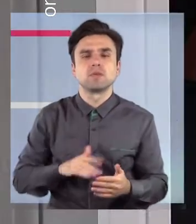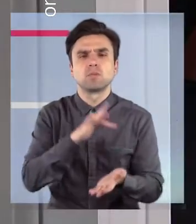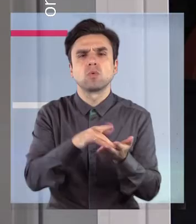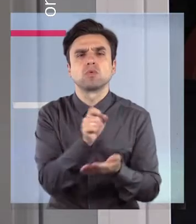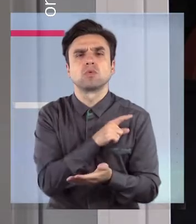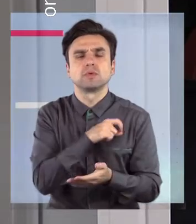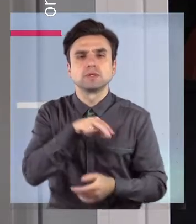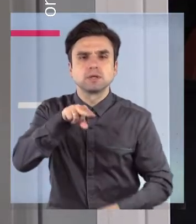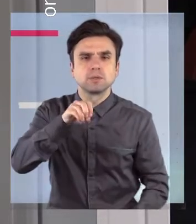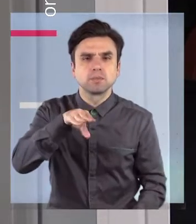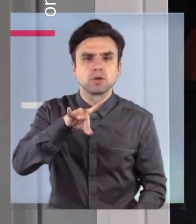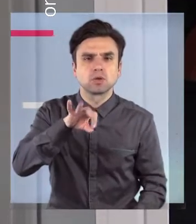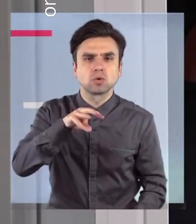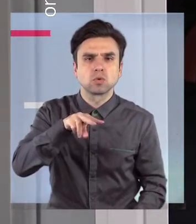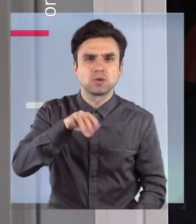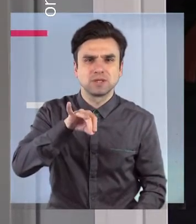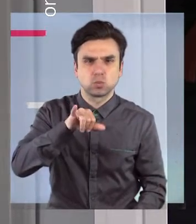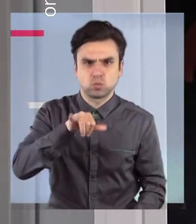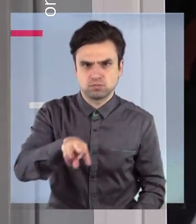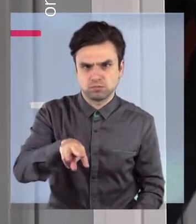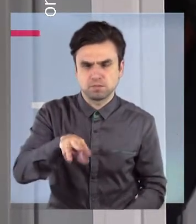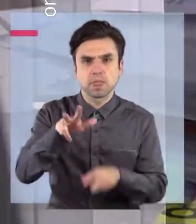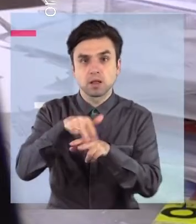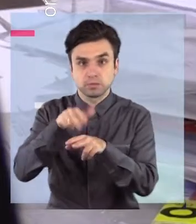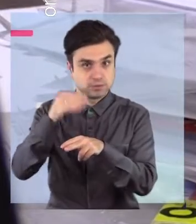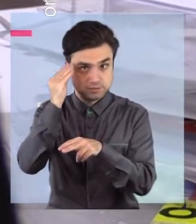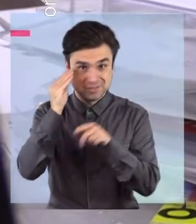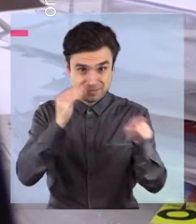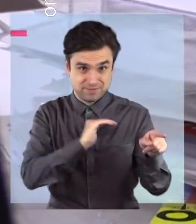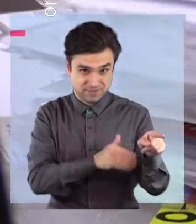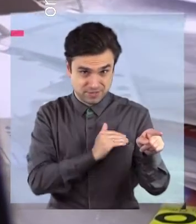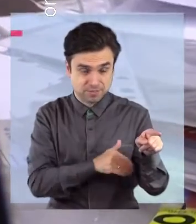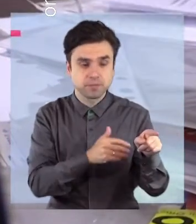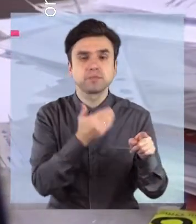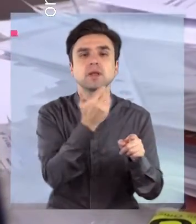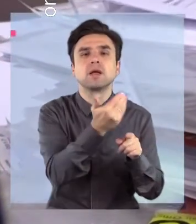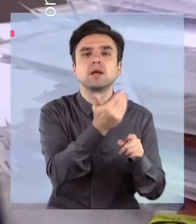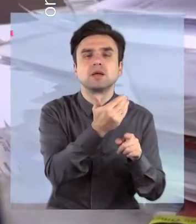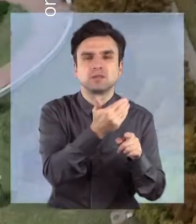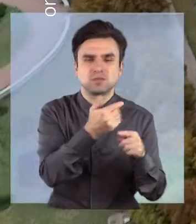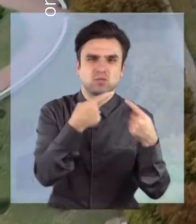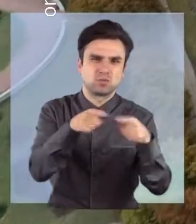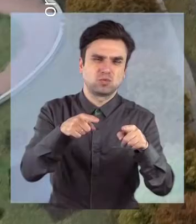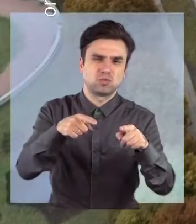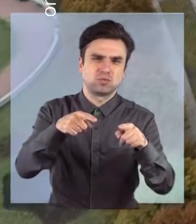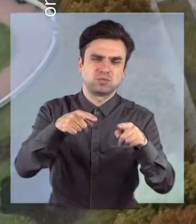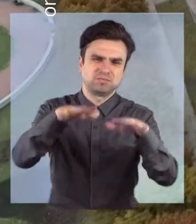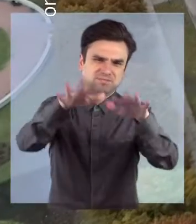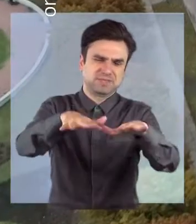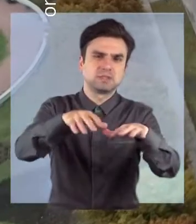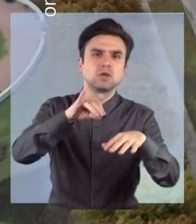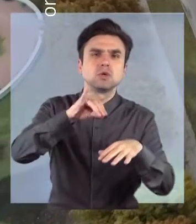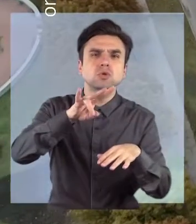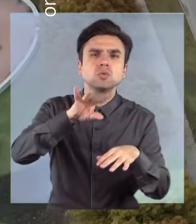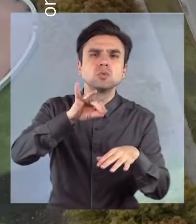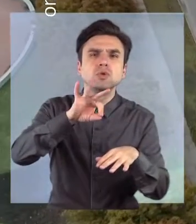справі самовільного заволодіння землею. Слідчі вважають, що це підприємство при зведенні комплексу «Юніон» займає більшу ділянку,